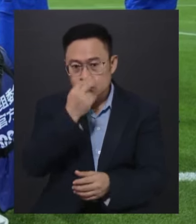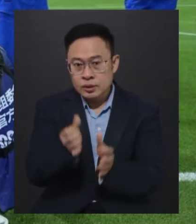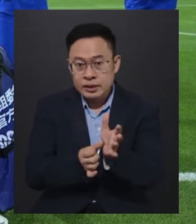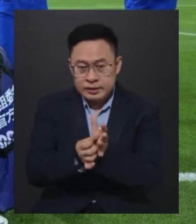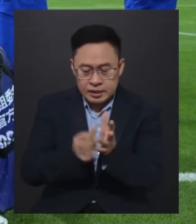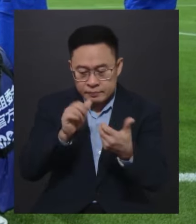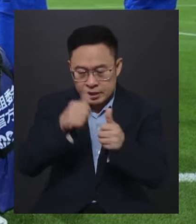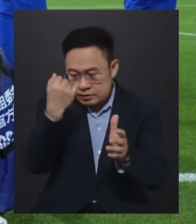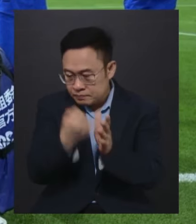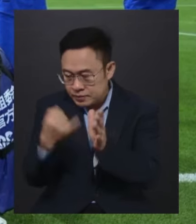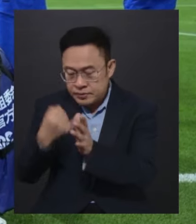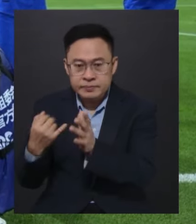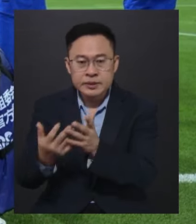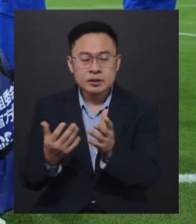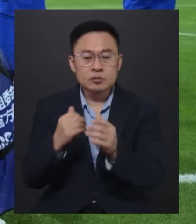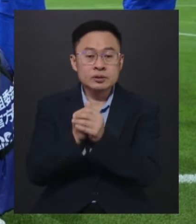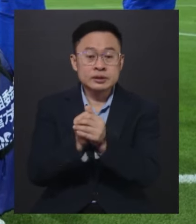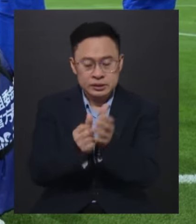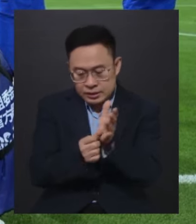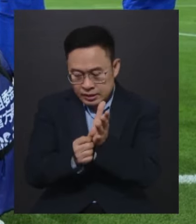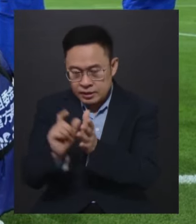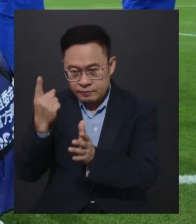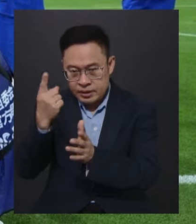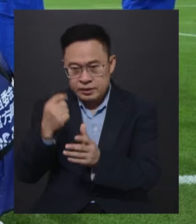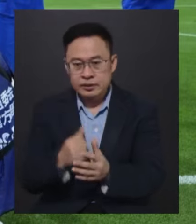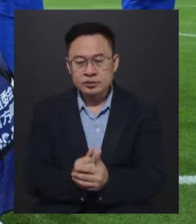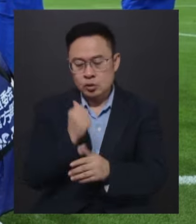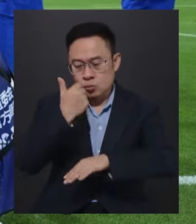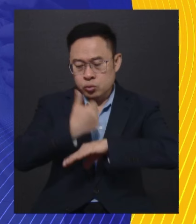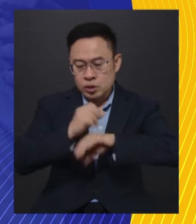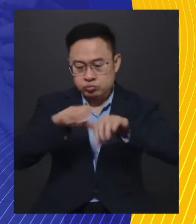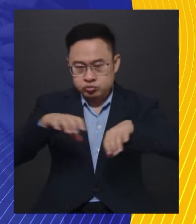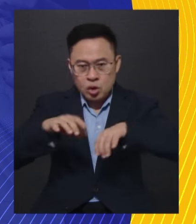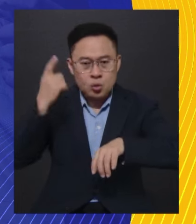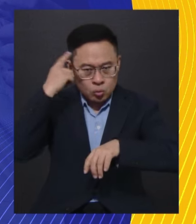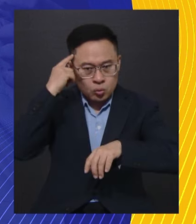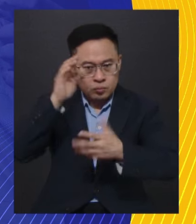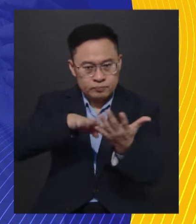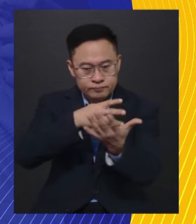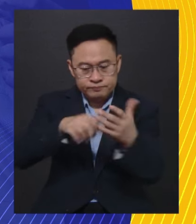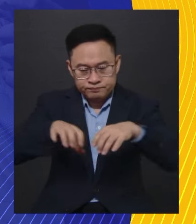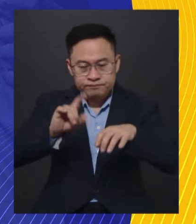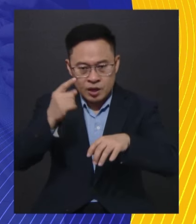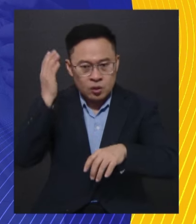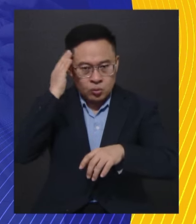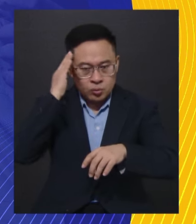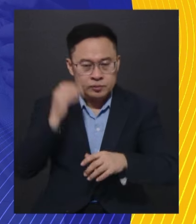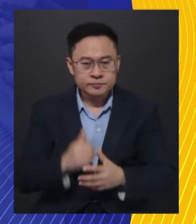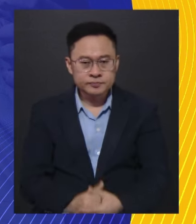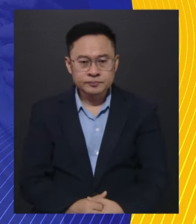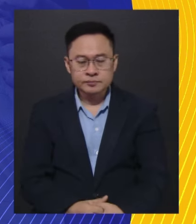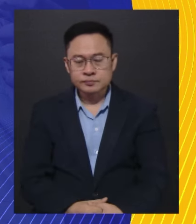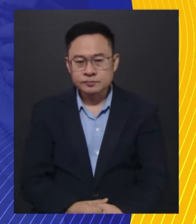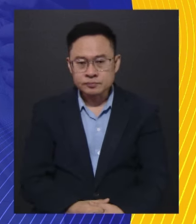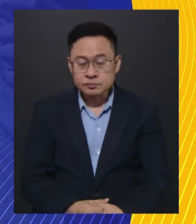สิ่งที่ผิดพลาดในเกมที่เจอกับจีนเนี่ยอิชิอิจะทำการบ้านเป็นอย่างดีด้วยนะคะอ่ะย้ำโปรแกรมกันอีกครั้งนึงค่ะคุณผู้ชม